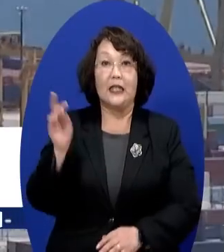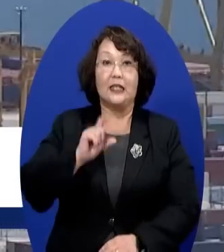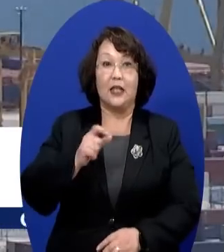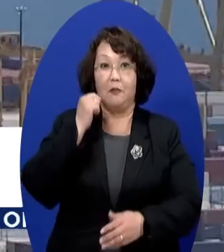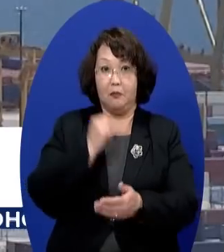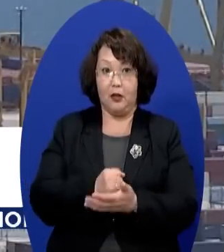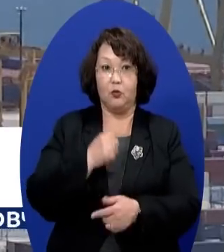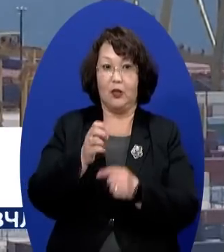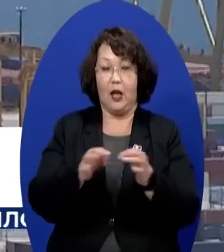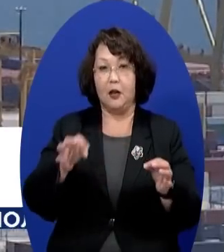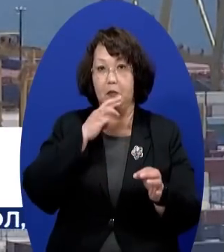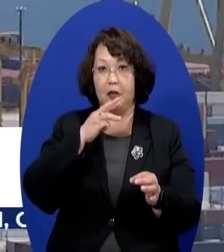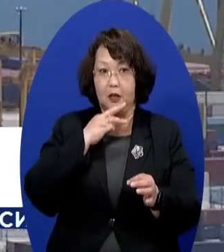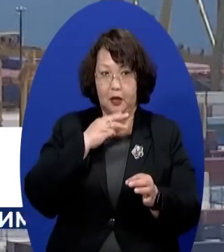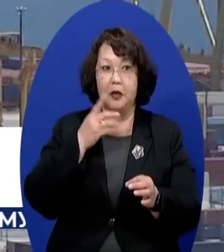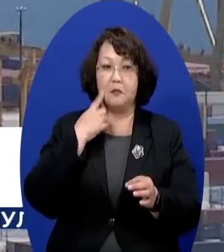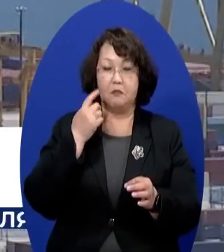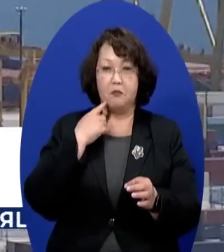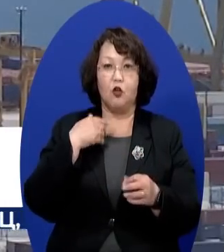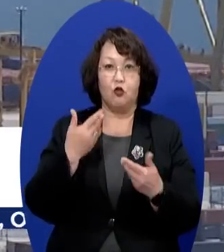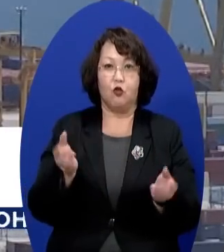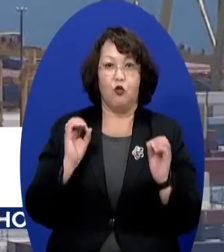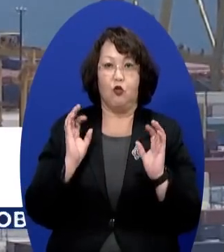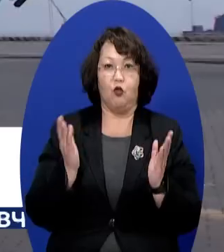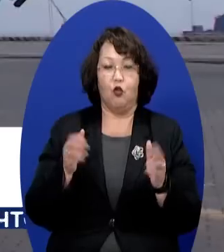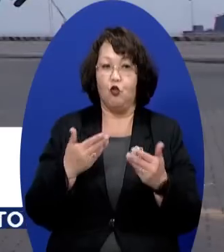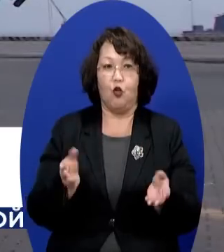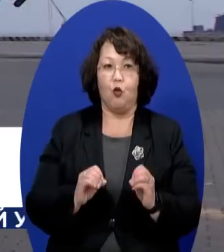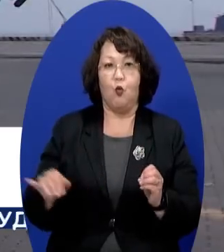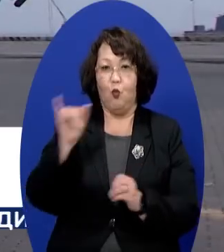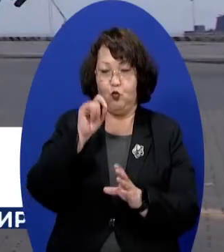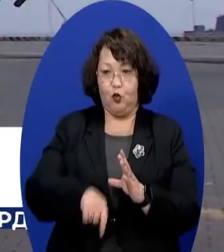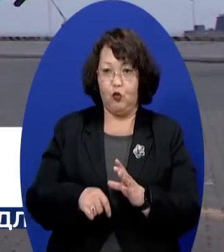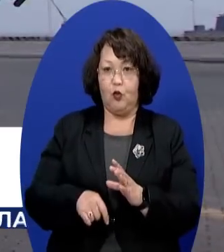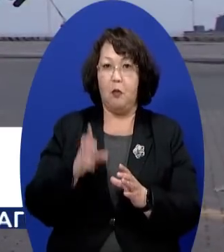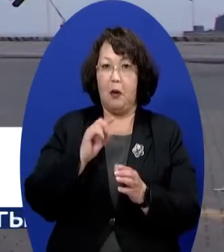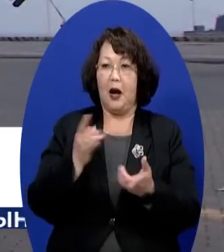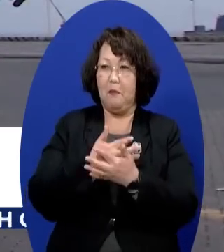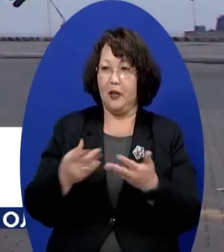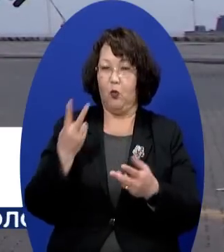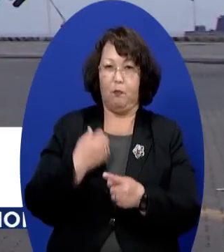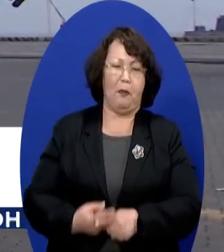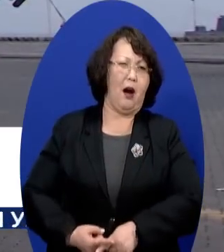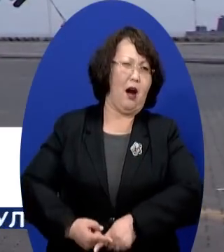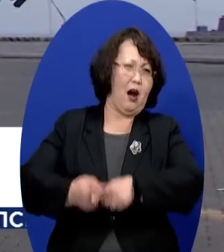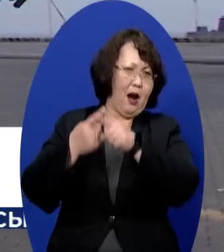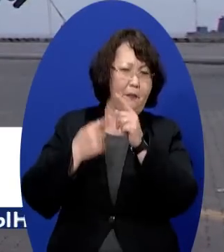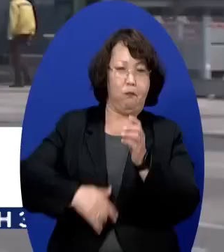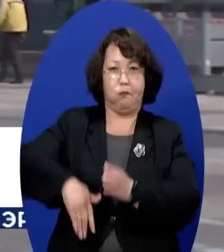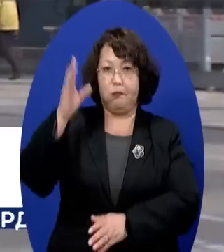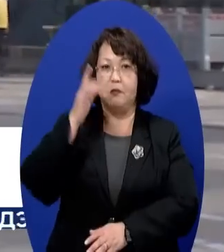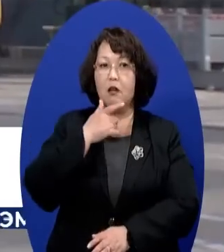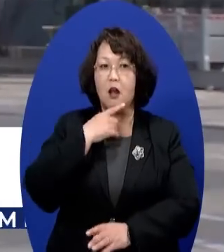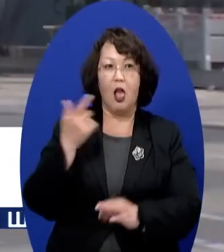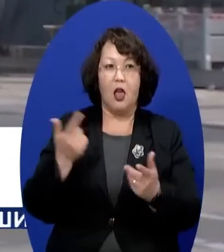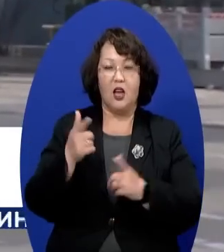батлагдах зэрэг өөр дэлгэрэнгүй мэдээллийг хатагтай Йелен өгөөгүй. Тэрээр улс орнд нь инфляц байж уламгүй өндөр түвшинд хүрээд байгааг тэмдэглээд